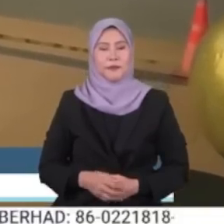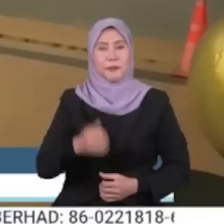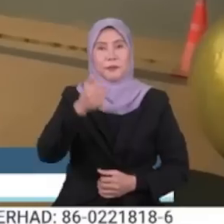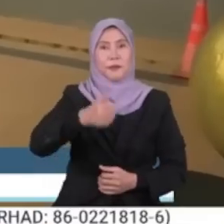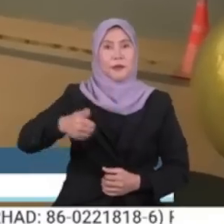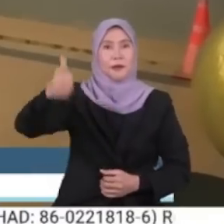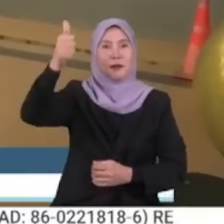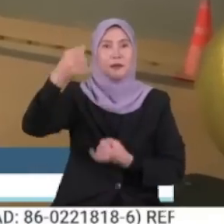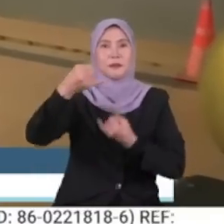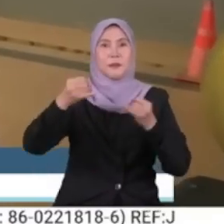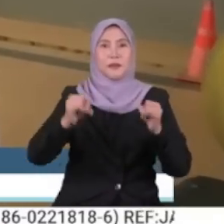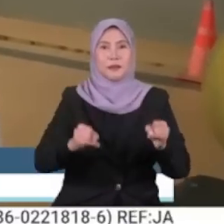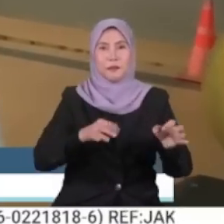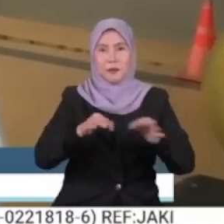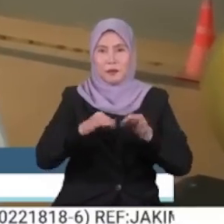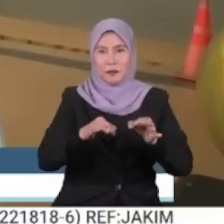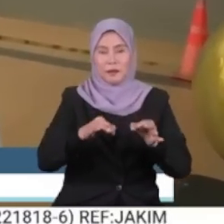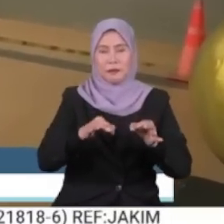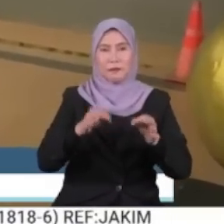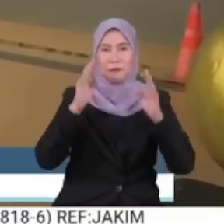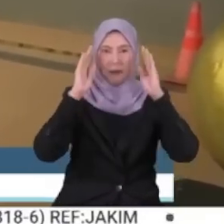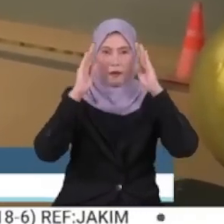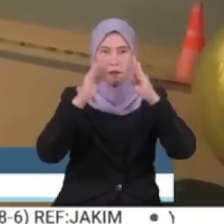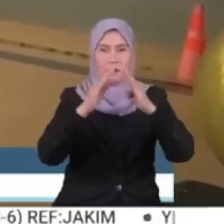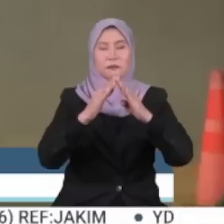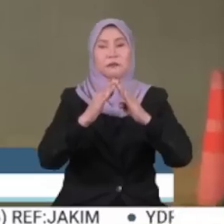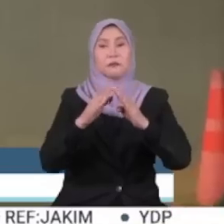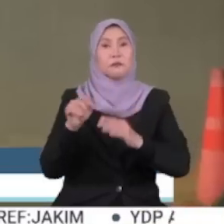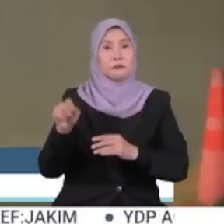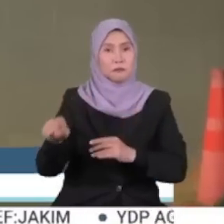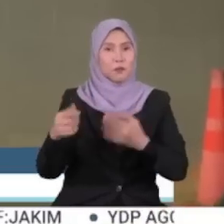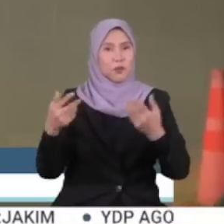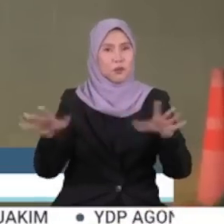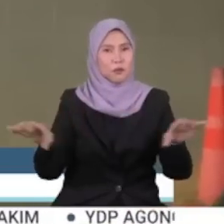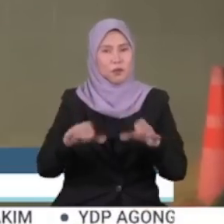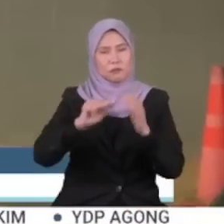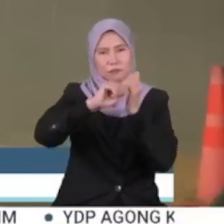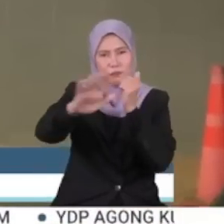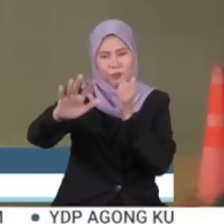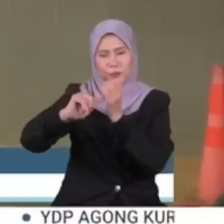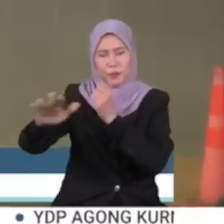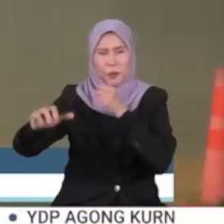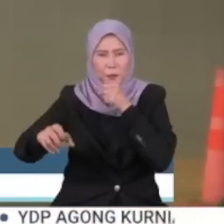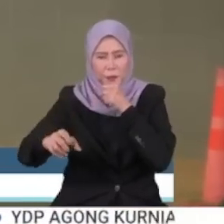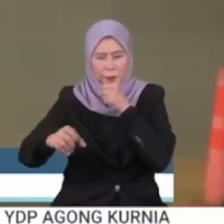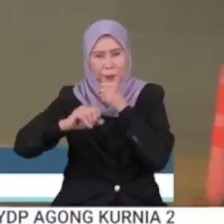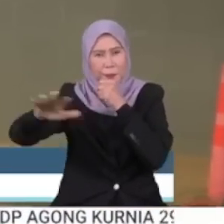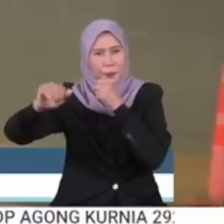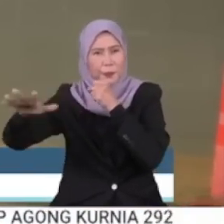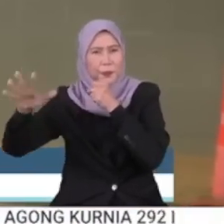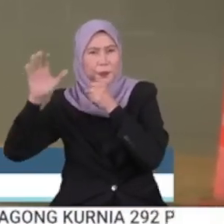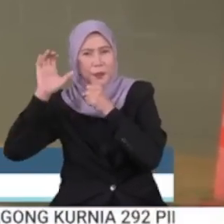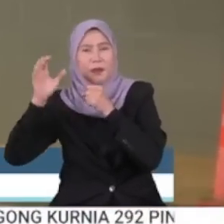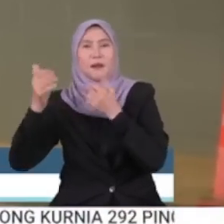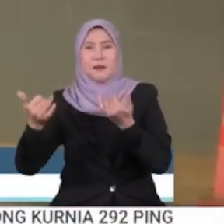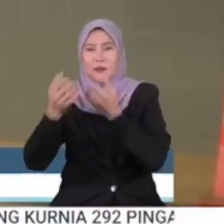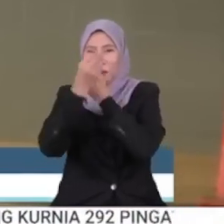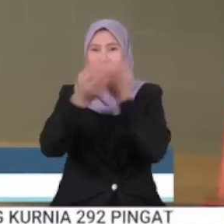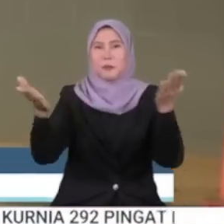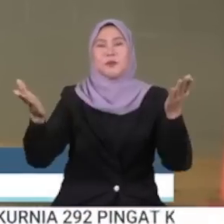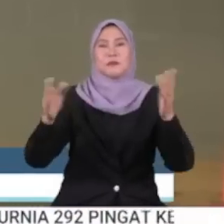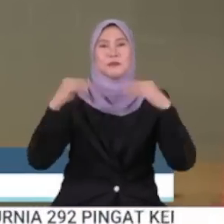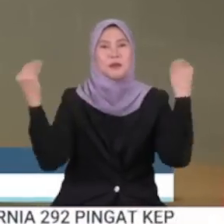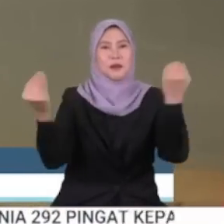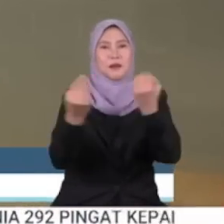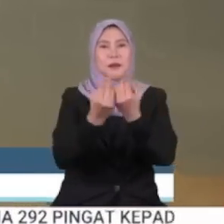Pengarah Jabatan Penerangan Negeri Pahang, Mazli Hamdan berkata pihaknya telah membuat hebahan setiap hari sejak belanjawan itu diumumkan